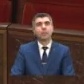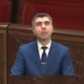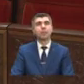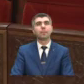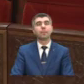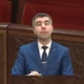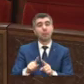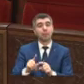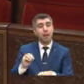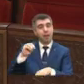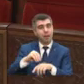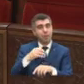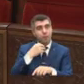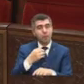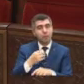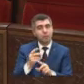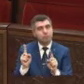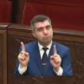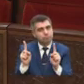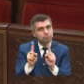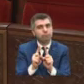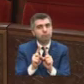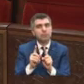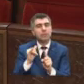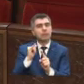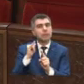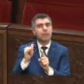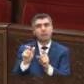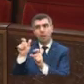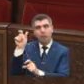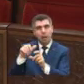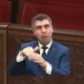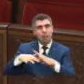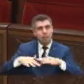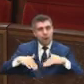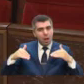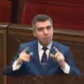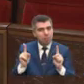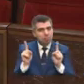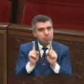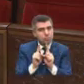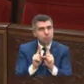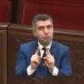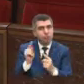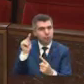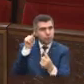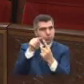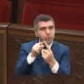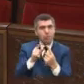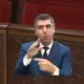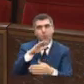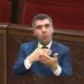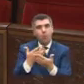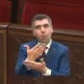مرة أخرى راه كنستقبل عدد من الشكاوى من السادة النواب والنائبات، عدد من المنتخبين في كل منطقة في العالم القروي،